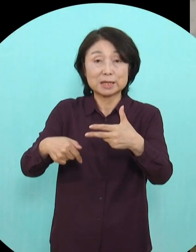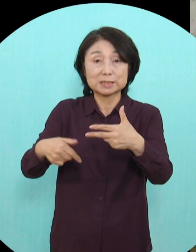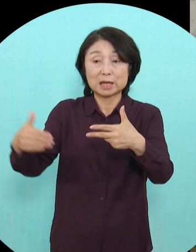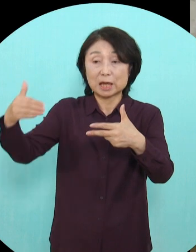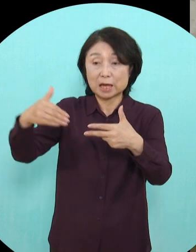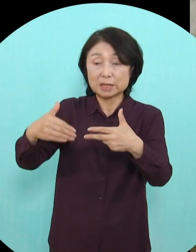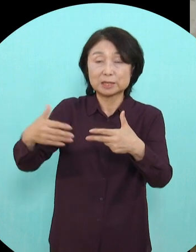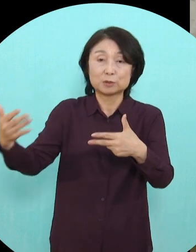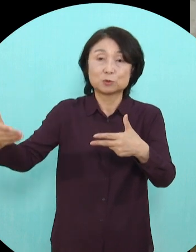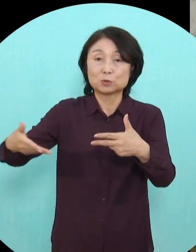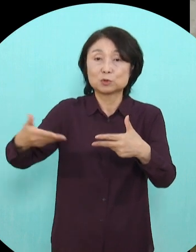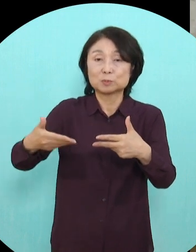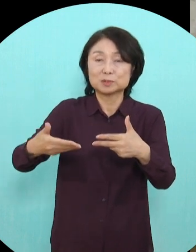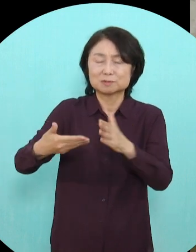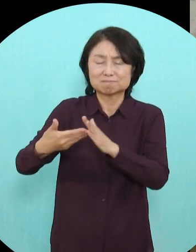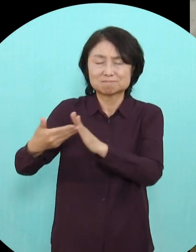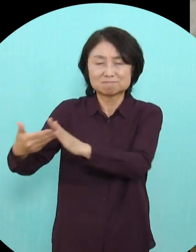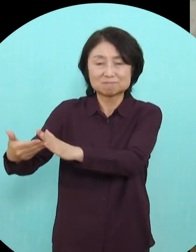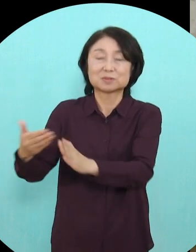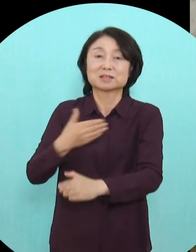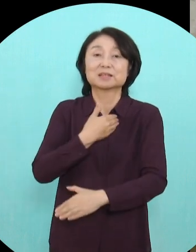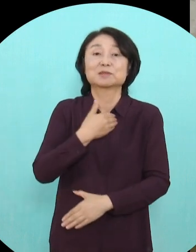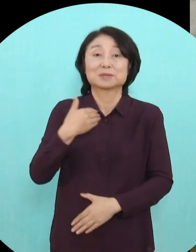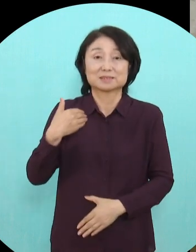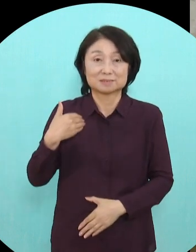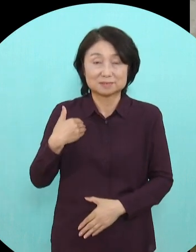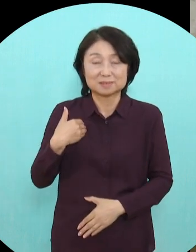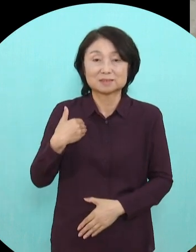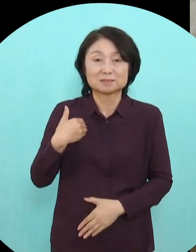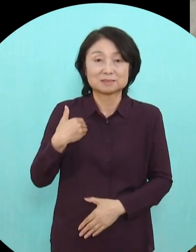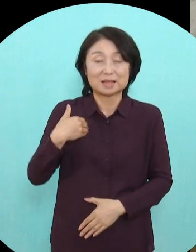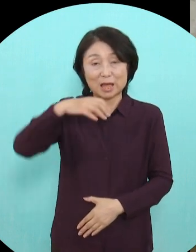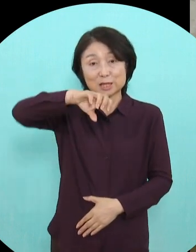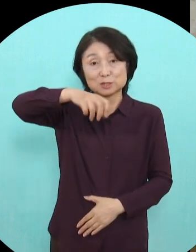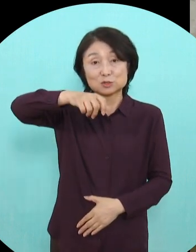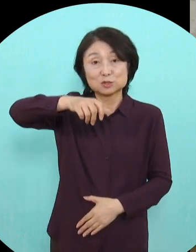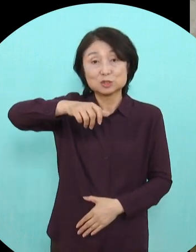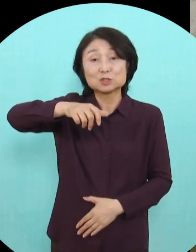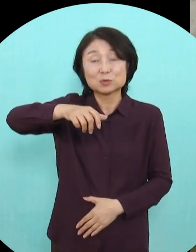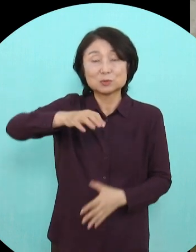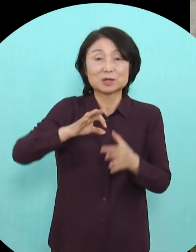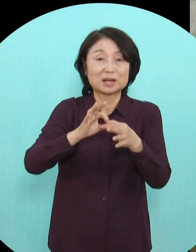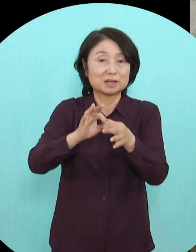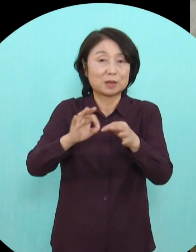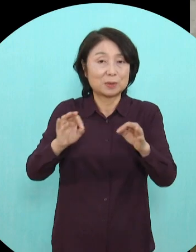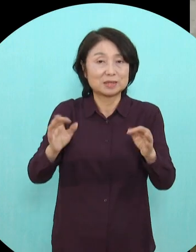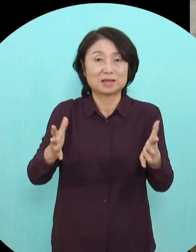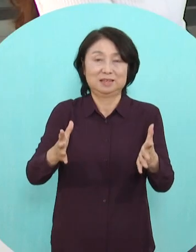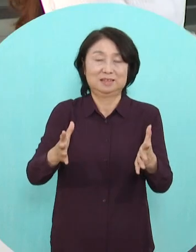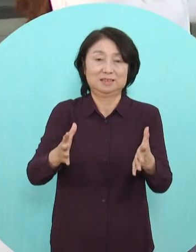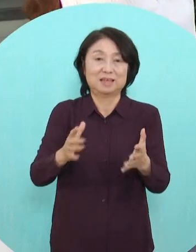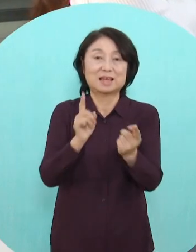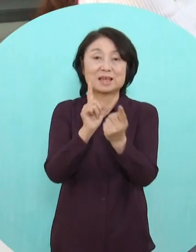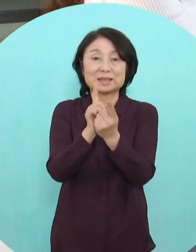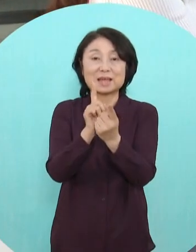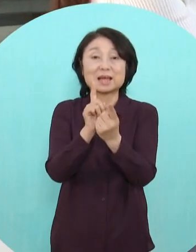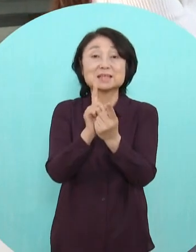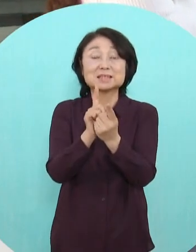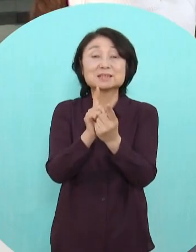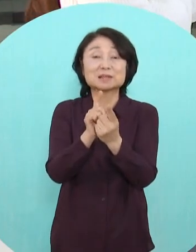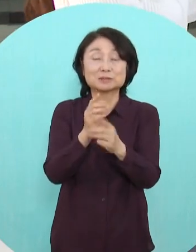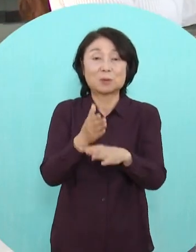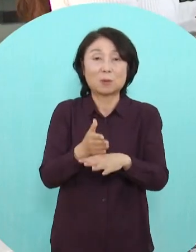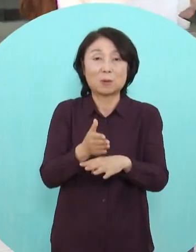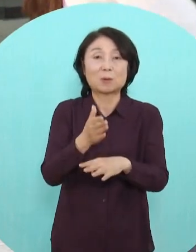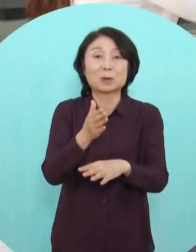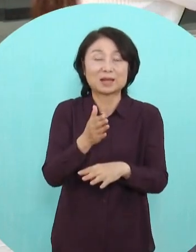ってくる水を最小限に抑えることができました。はい、それによってですね、水道には大きな影響はありませんでした。 じゃあ対策をしたこと